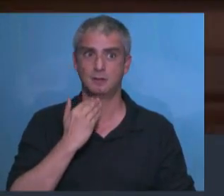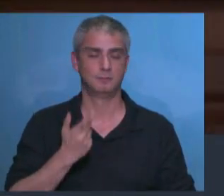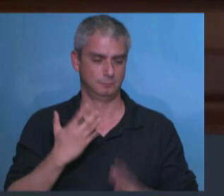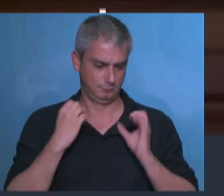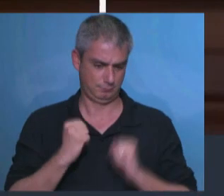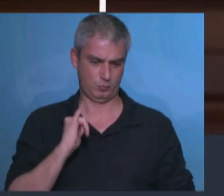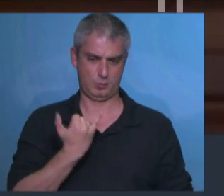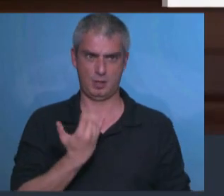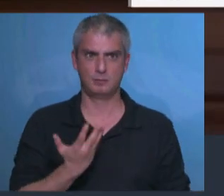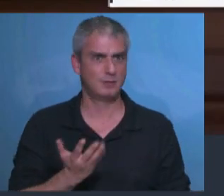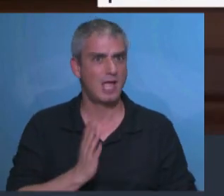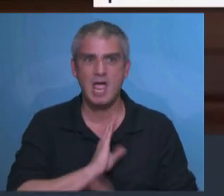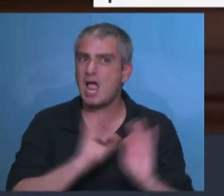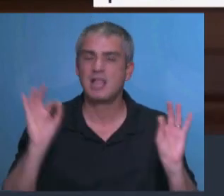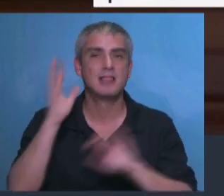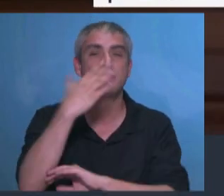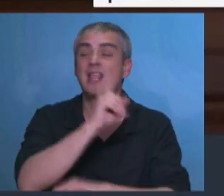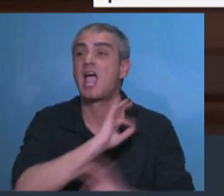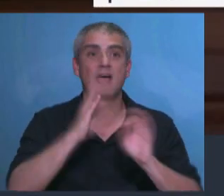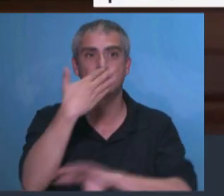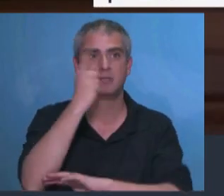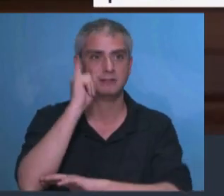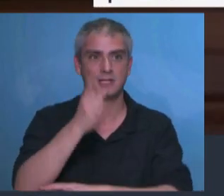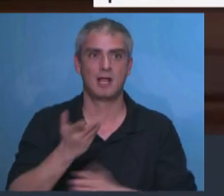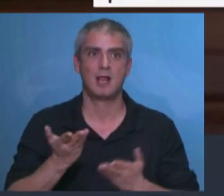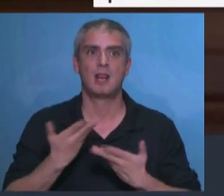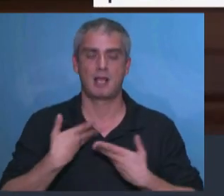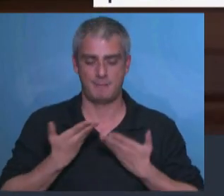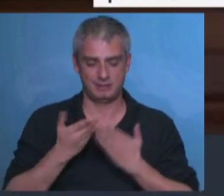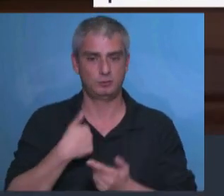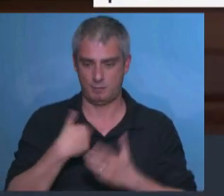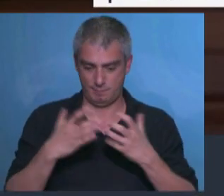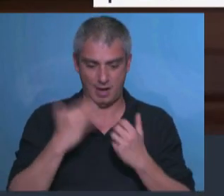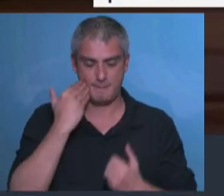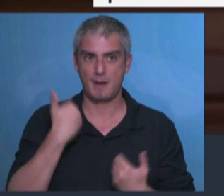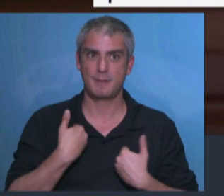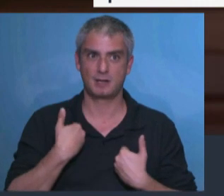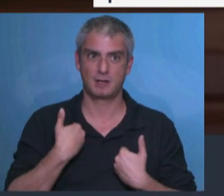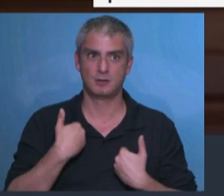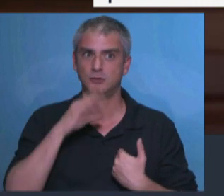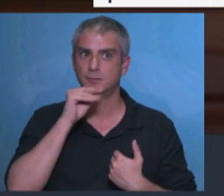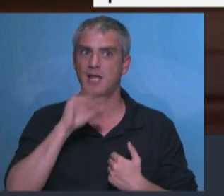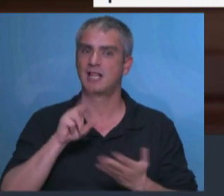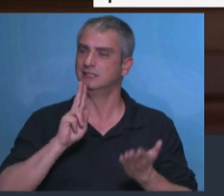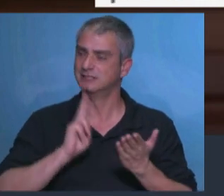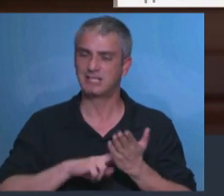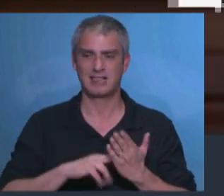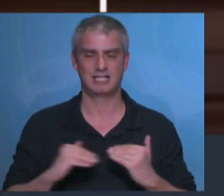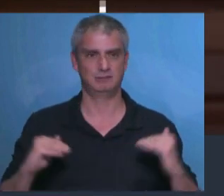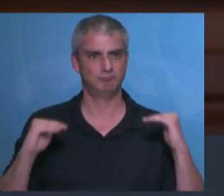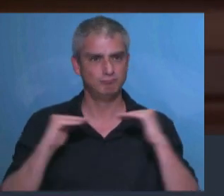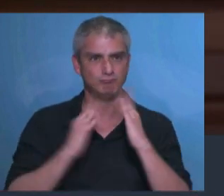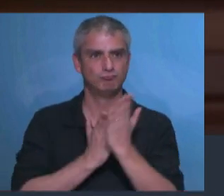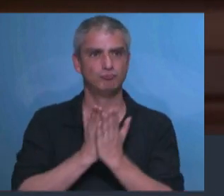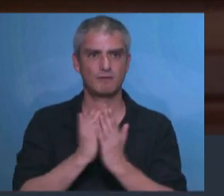Absolutely. No country, not one, should be able to get aid from us, the American people, who talk about justice and equality